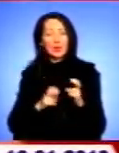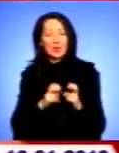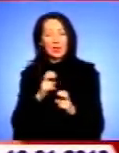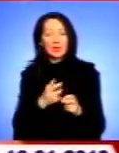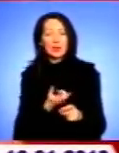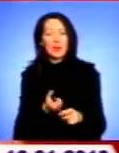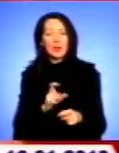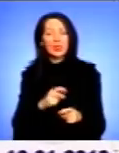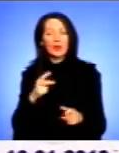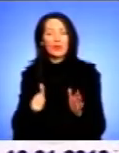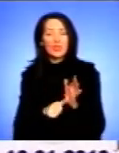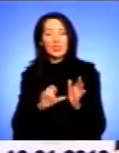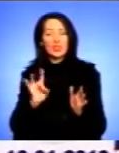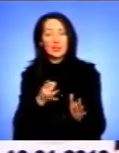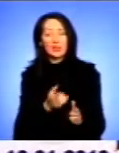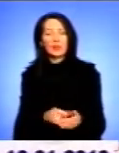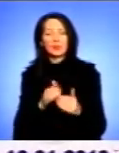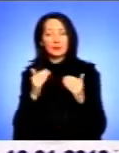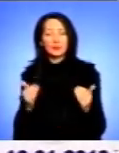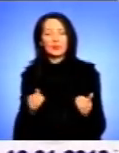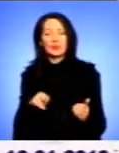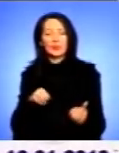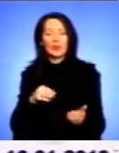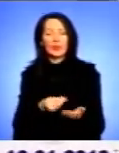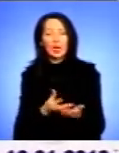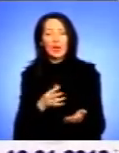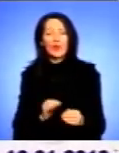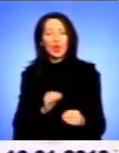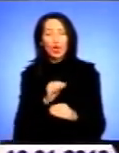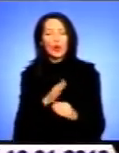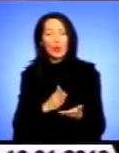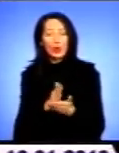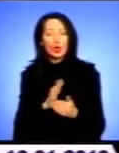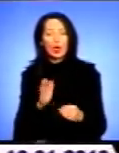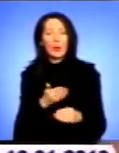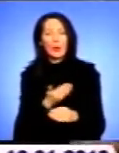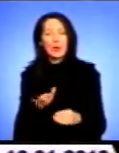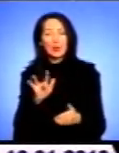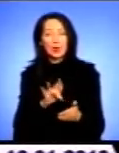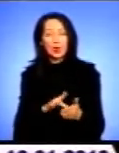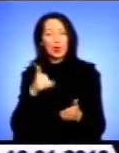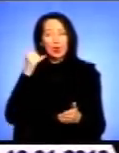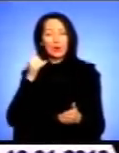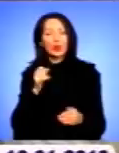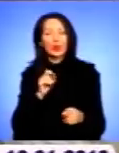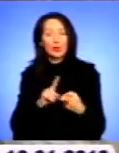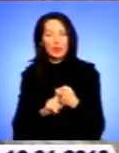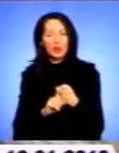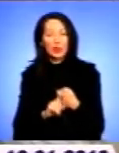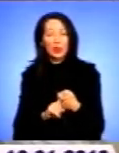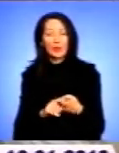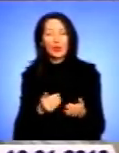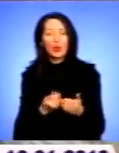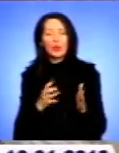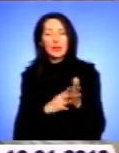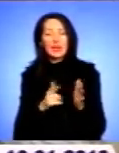6 разів підвищиться тариф на додаткові послуги міжміського телефонного зв'язку на попереднє замовлення. До 9 гривень збільшиться